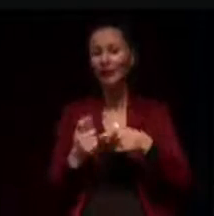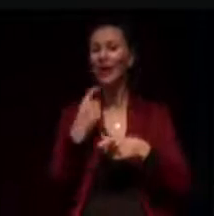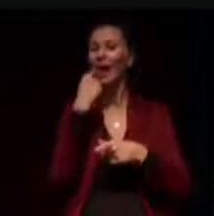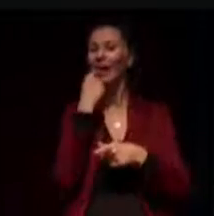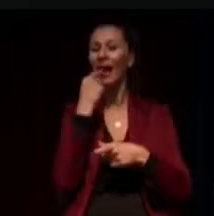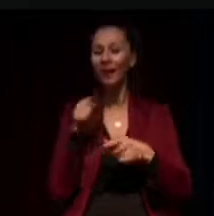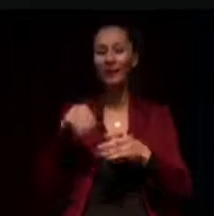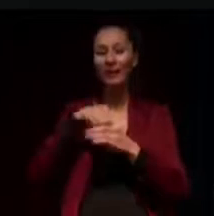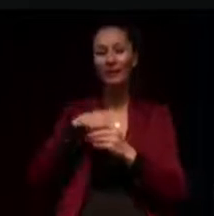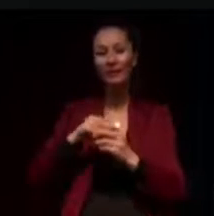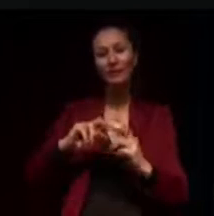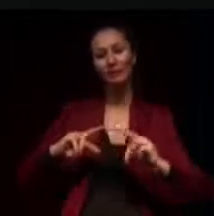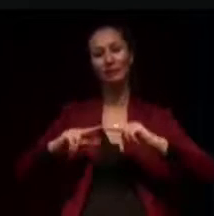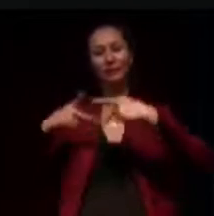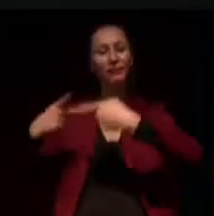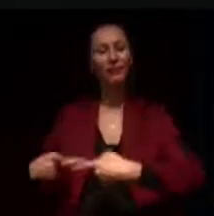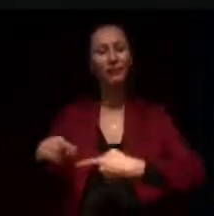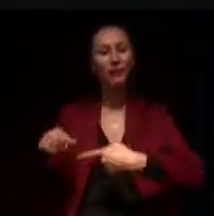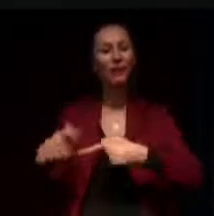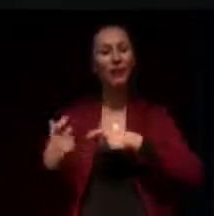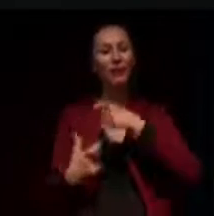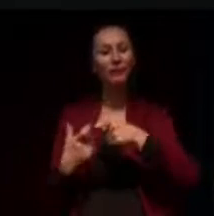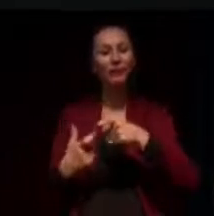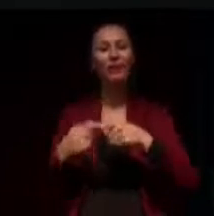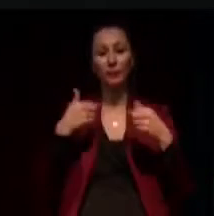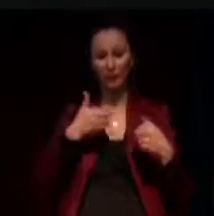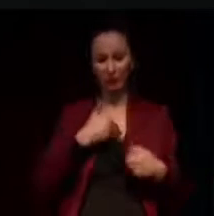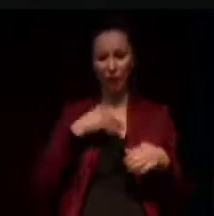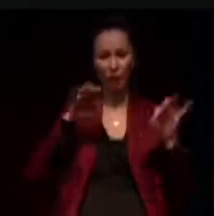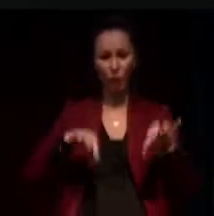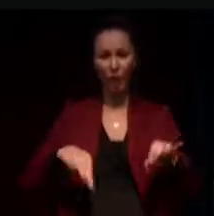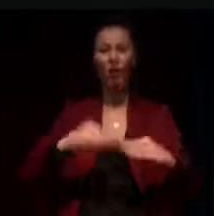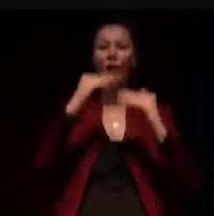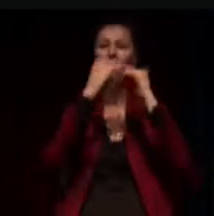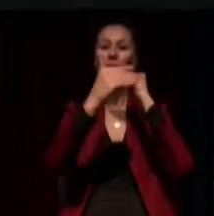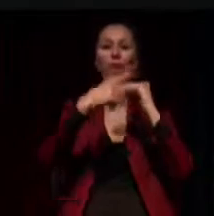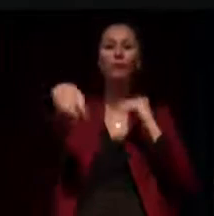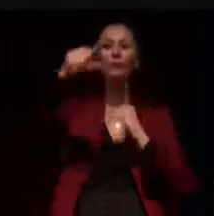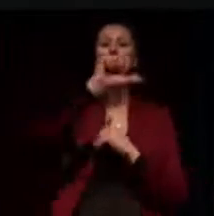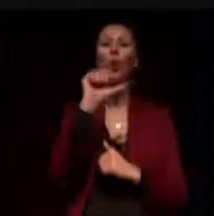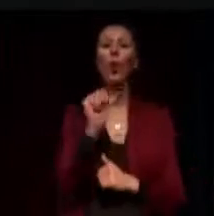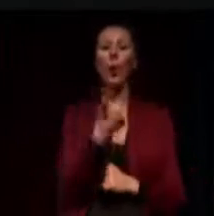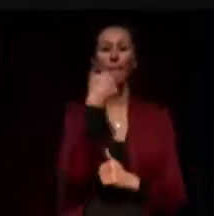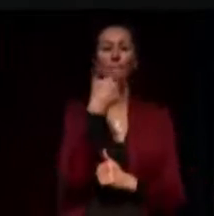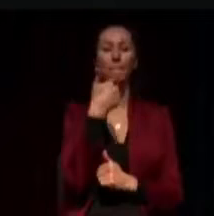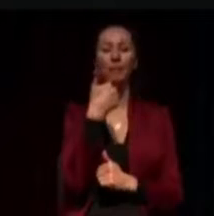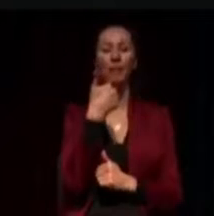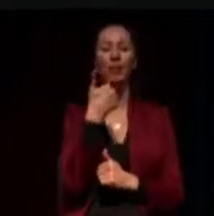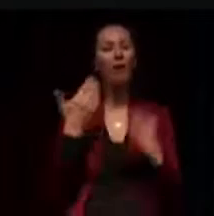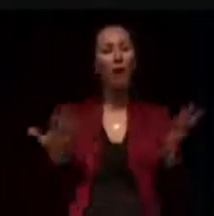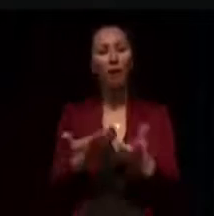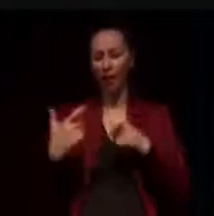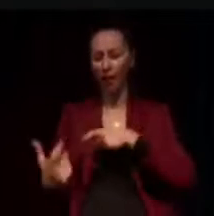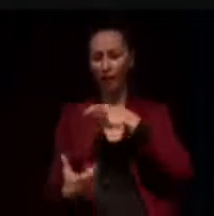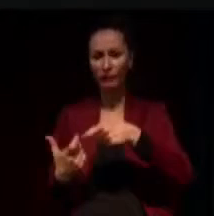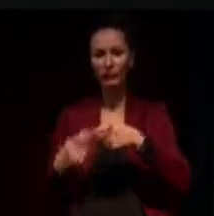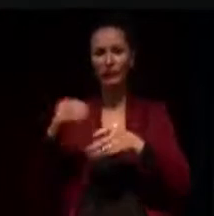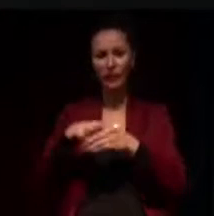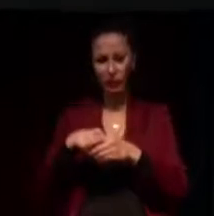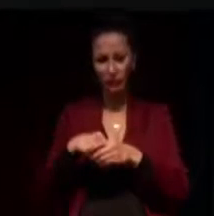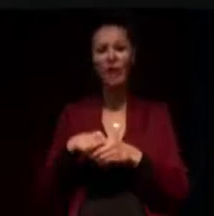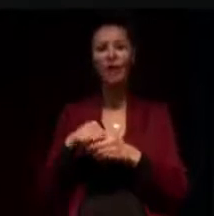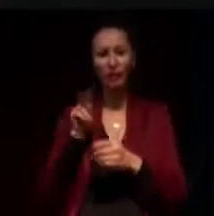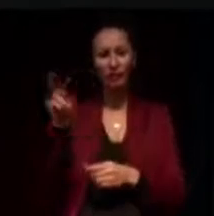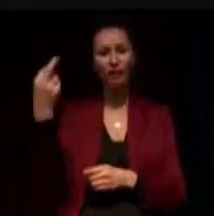bir perspektif olur. Evet, biz şu anda halkımızın önemli bir kısmını hala lastik tekerlekli araçlara taşıyor